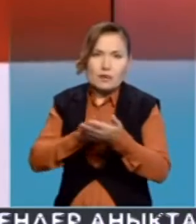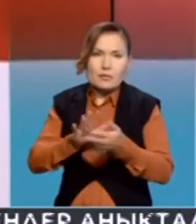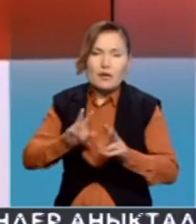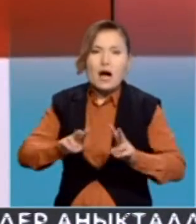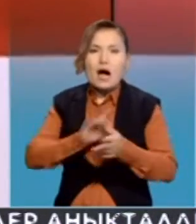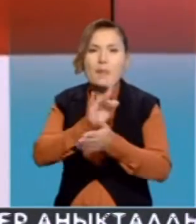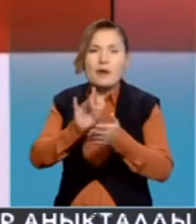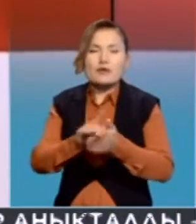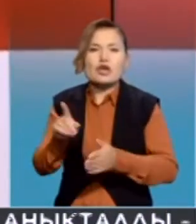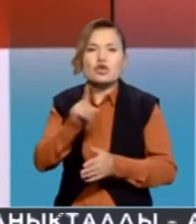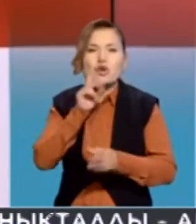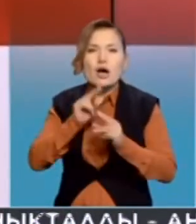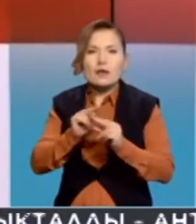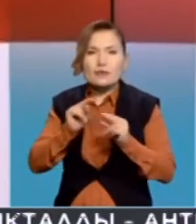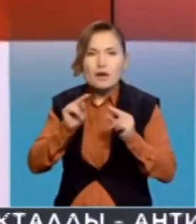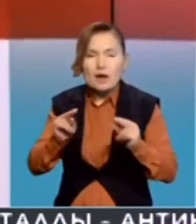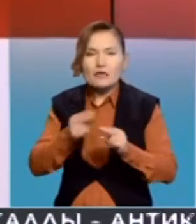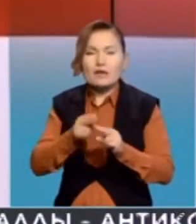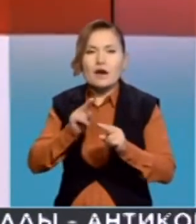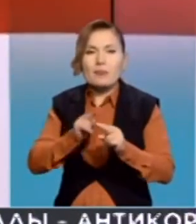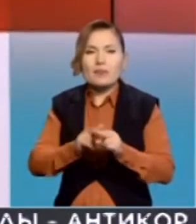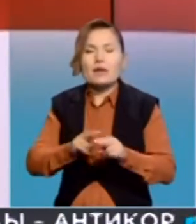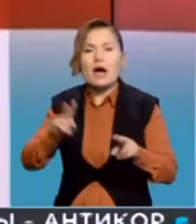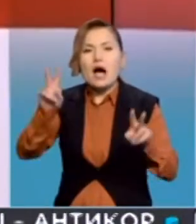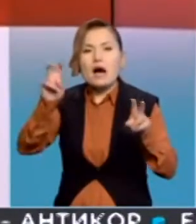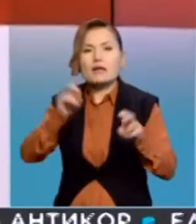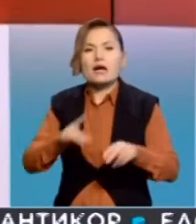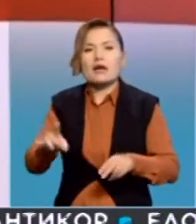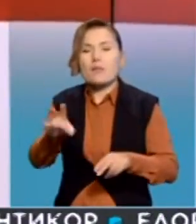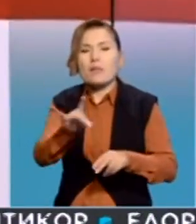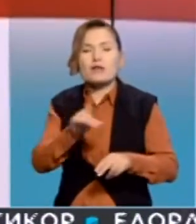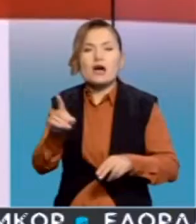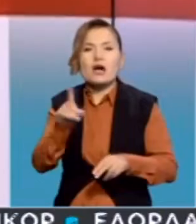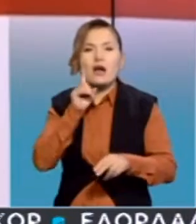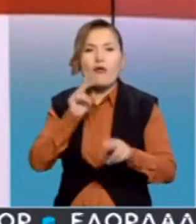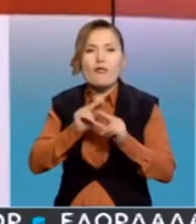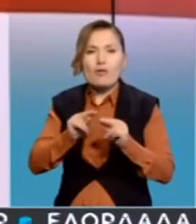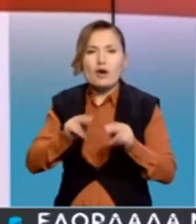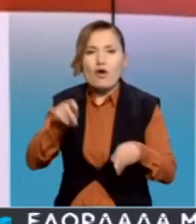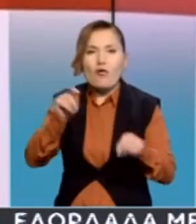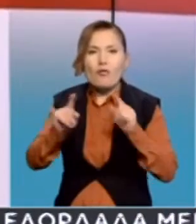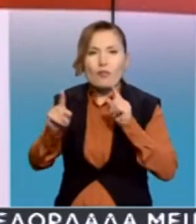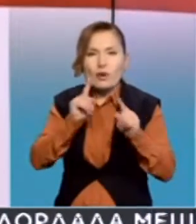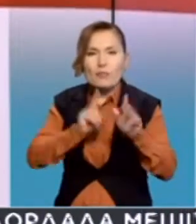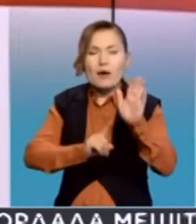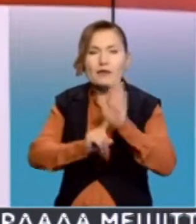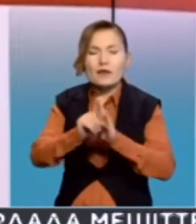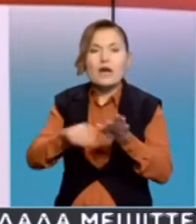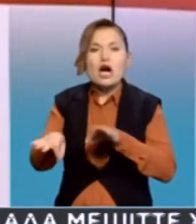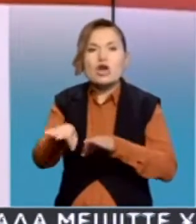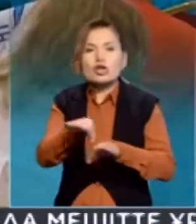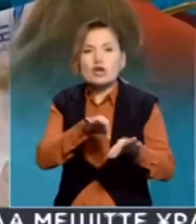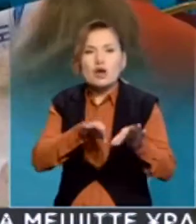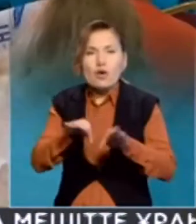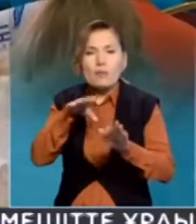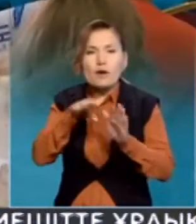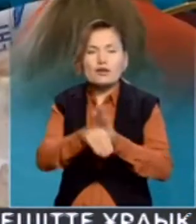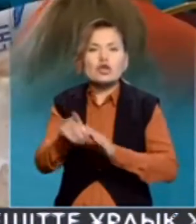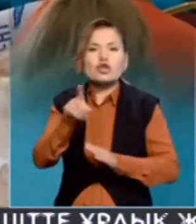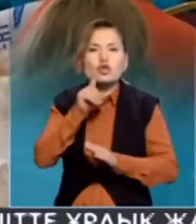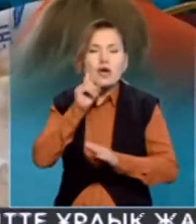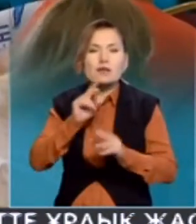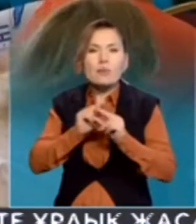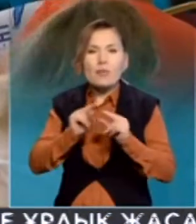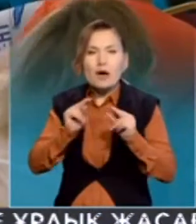Елордада жас ұстаз табысқа апарар жол деген атаумен республикалық жас педагогтер форумы басталды. Жоба жас мұғалімдерді